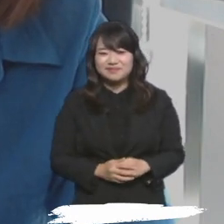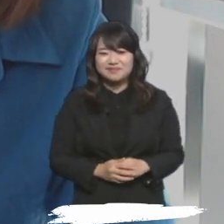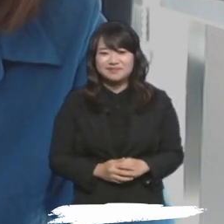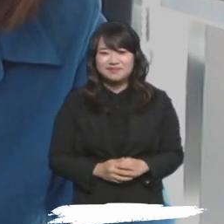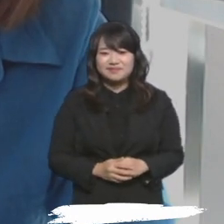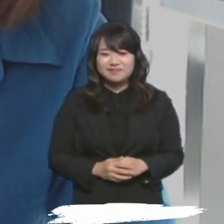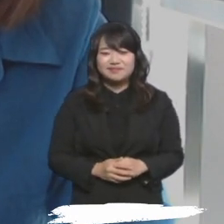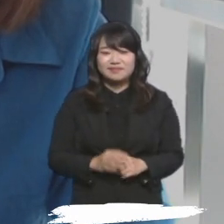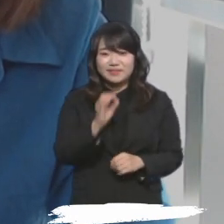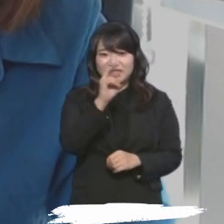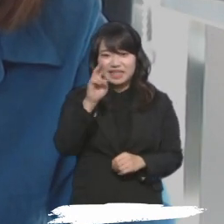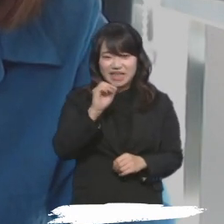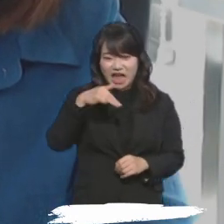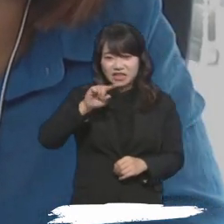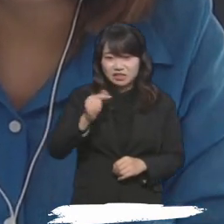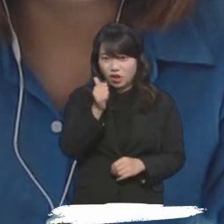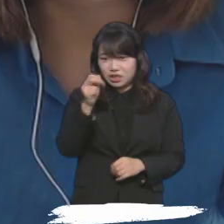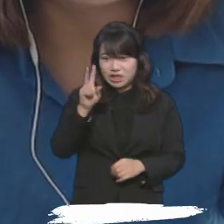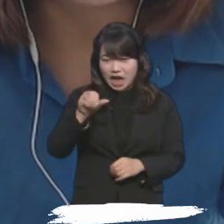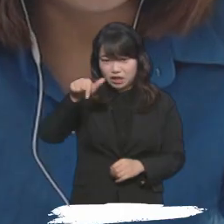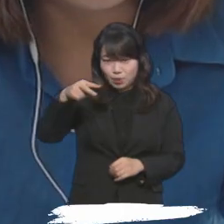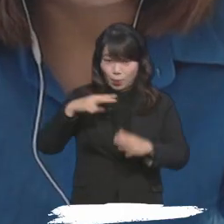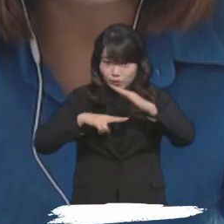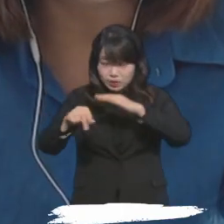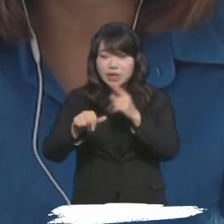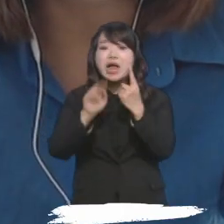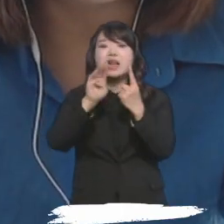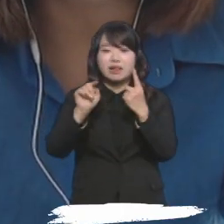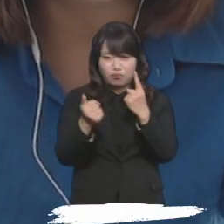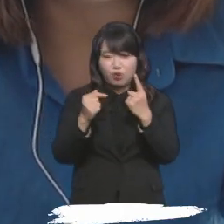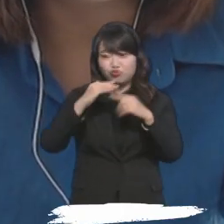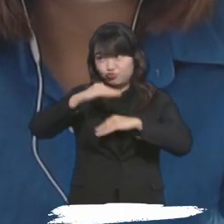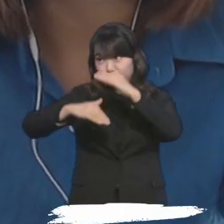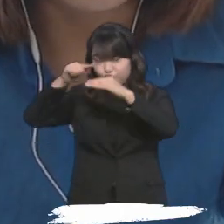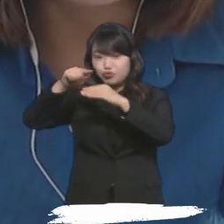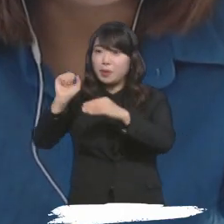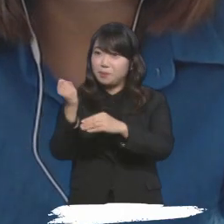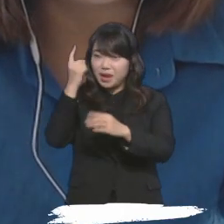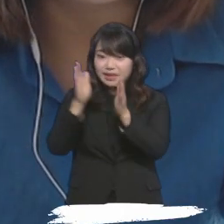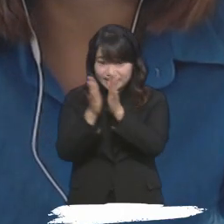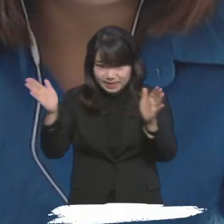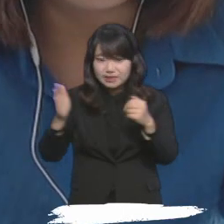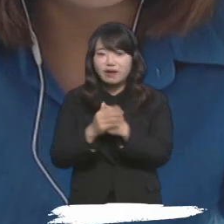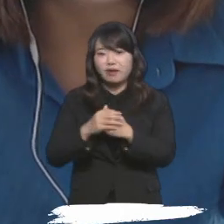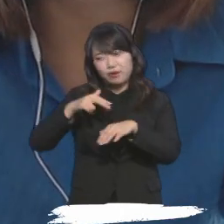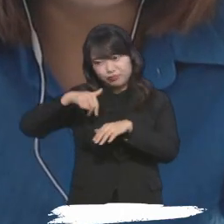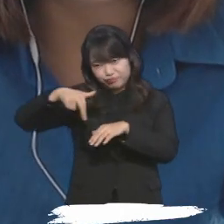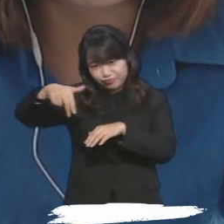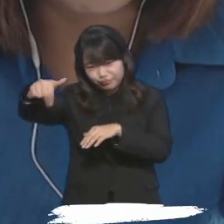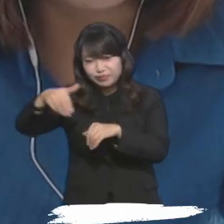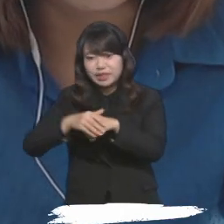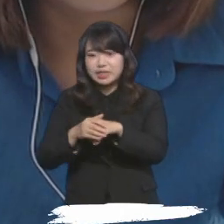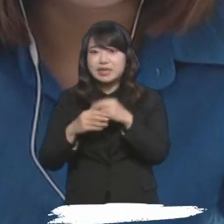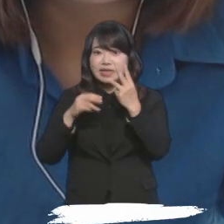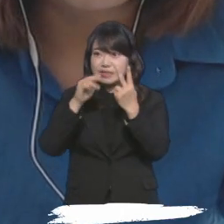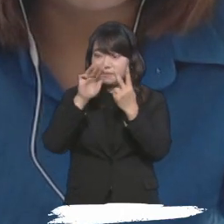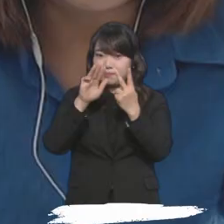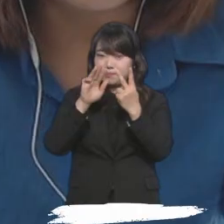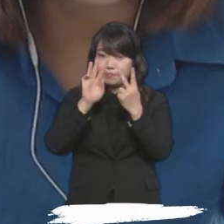네, 양천향교역 1번 출구 앞에 위치한 하나디를 시작으로 양천현악터